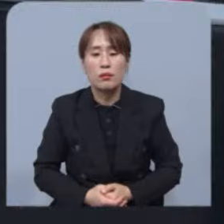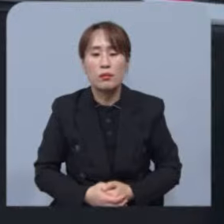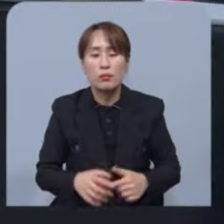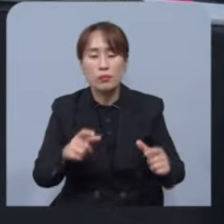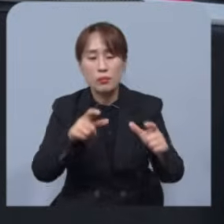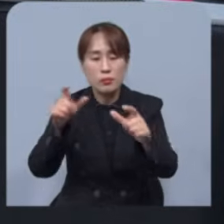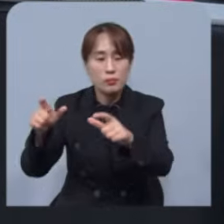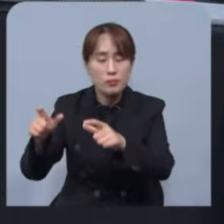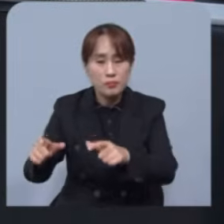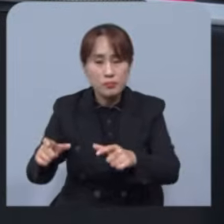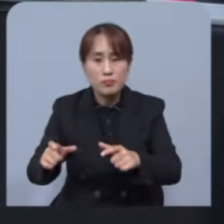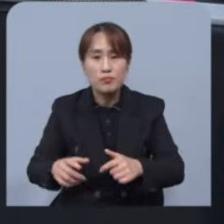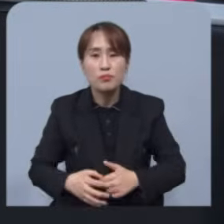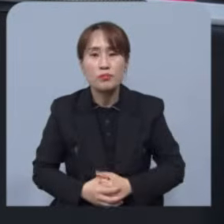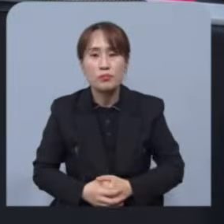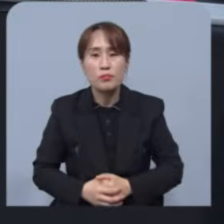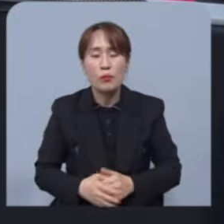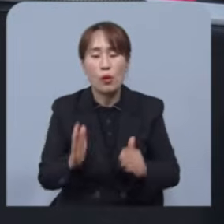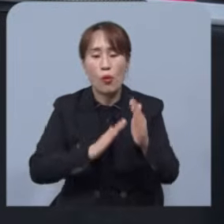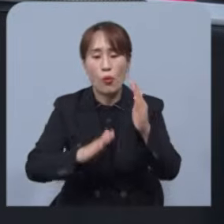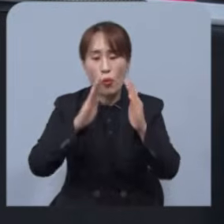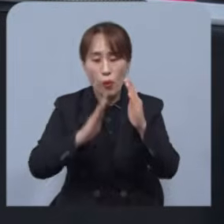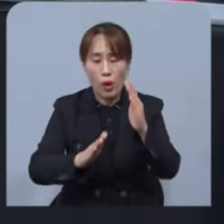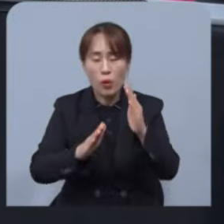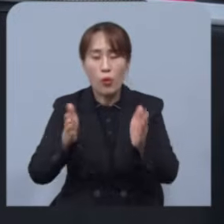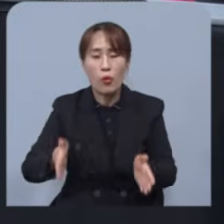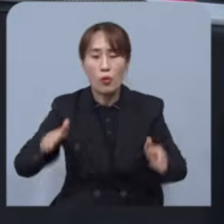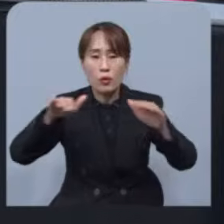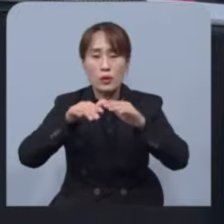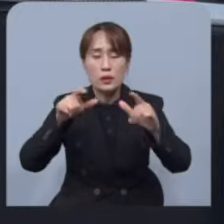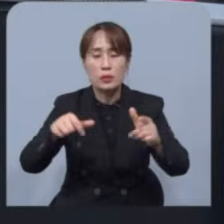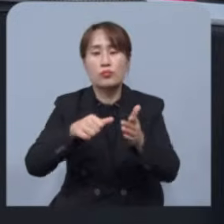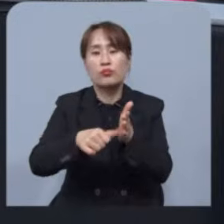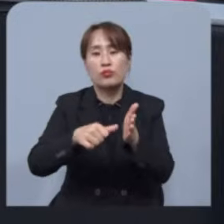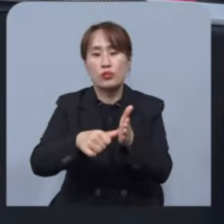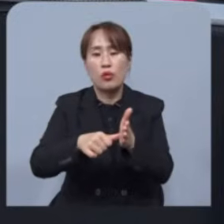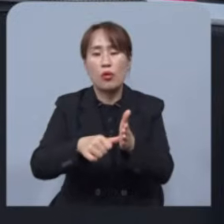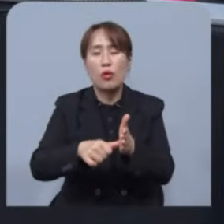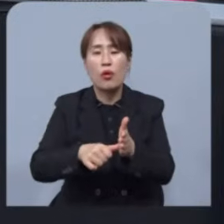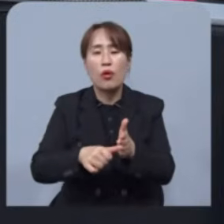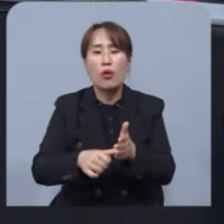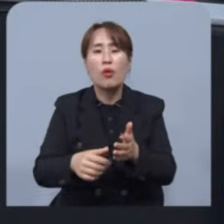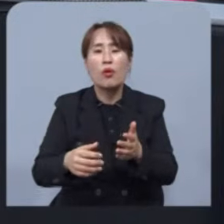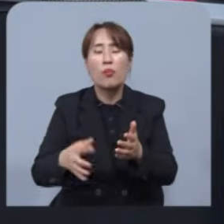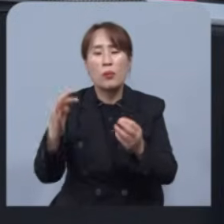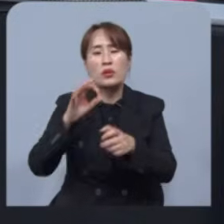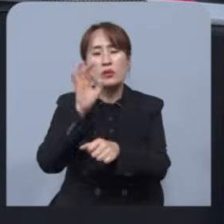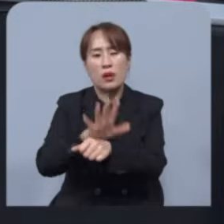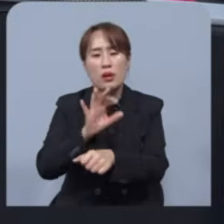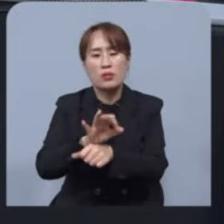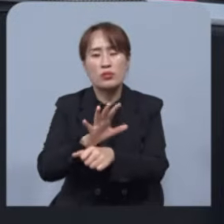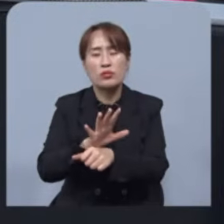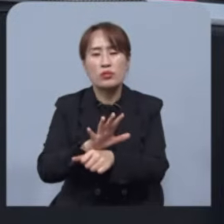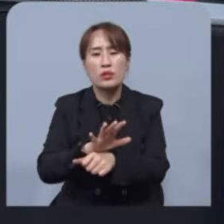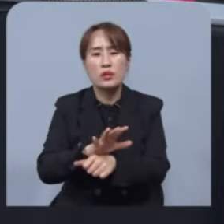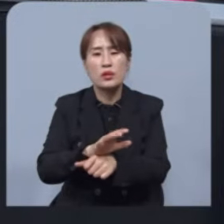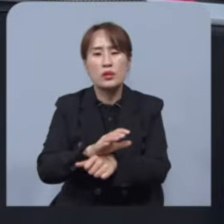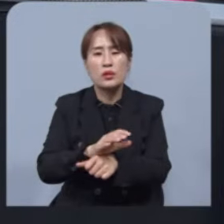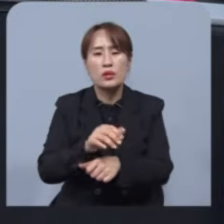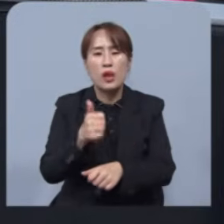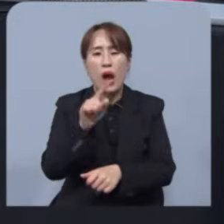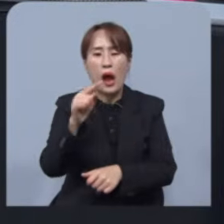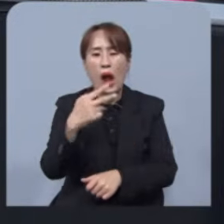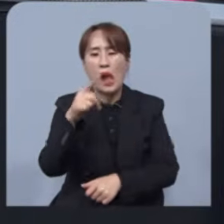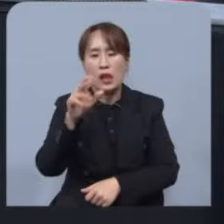지역에서 이렇게 좀 관공서에서 지역 제품을 어느 정도 써줄 수 있는 그런 할당제가 좀 적용이